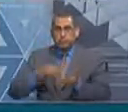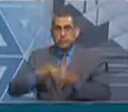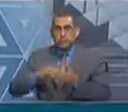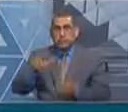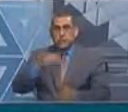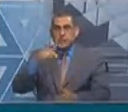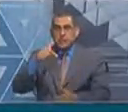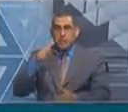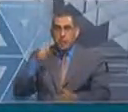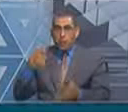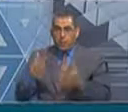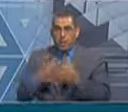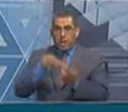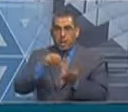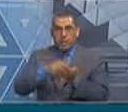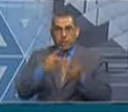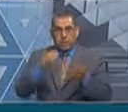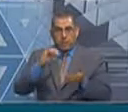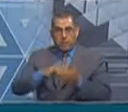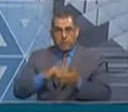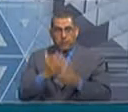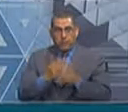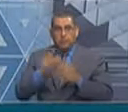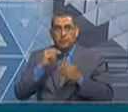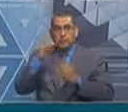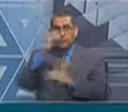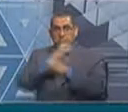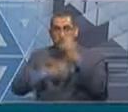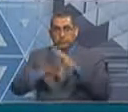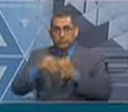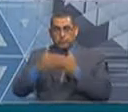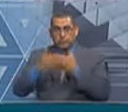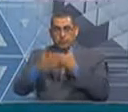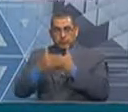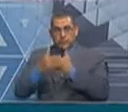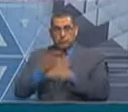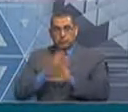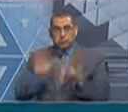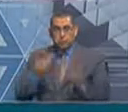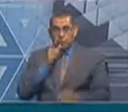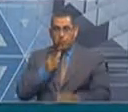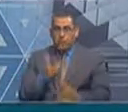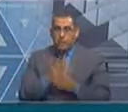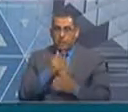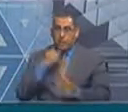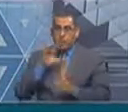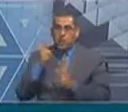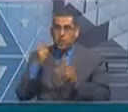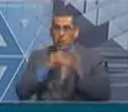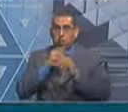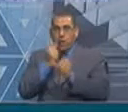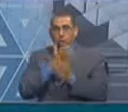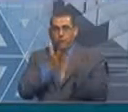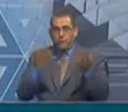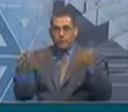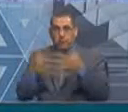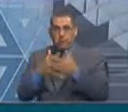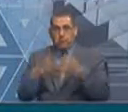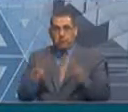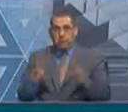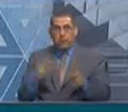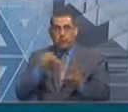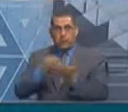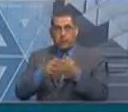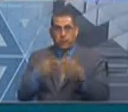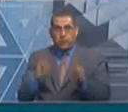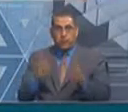الست الكبرى مع إيران اتفاقا للحد من برنامجها النووي مقابل دخول السوق العالمية، وتخلى ترامب عن